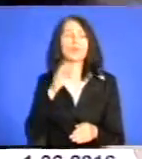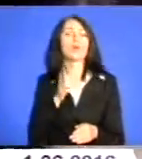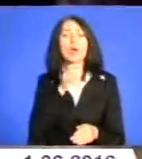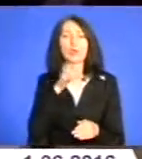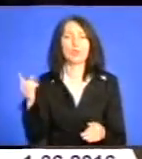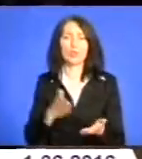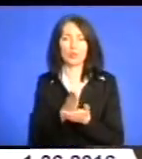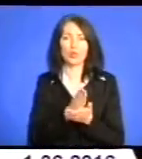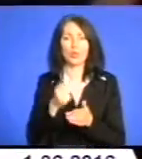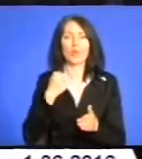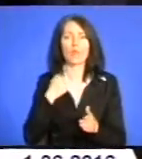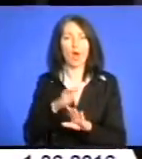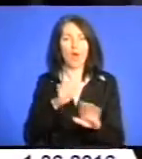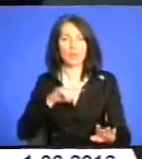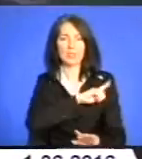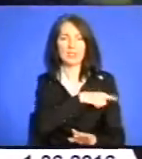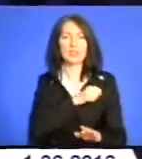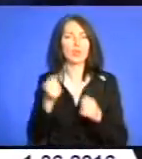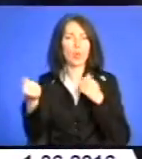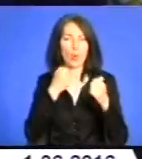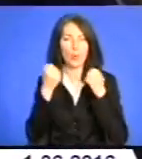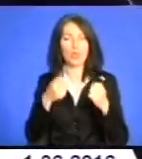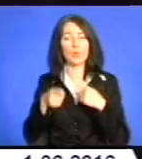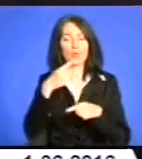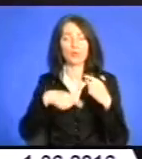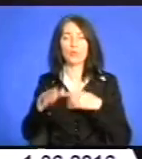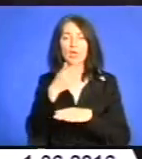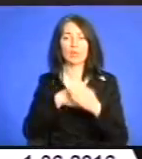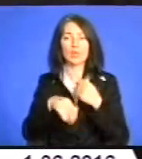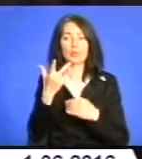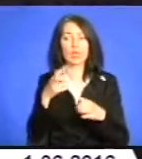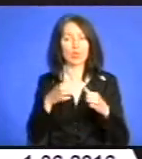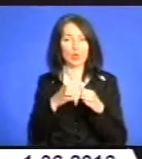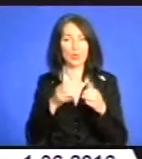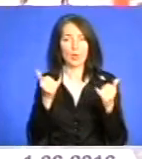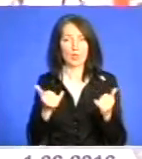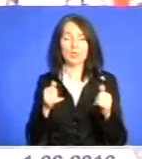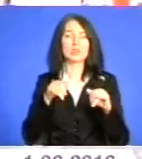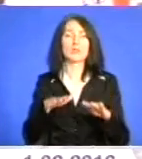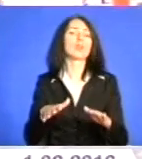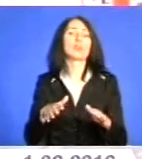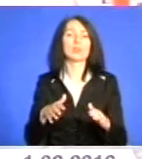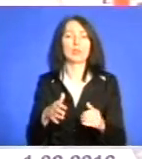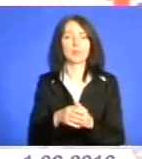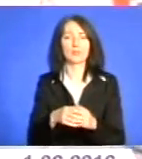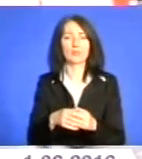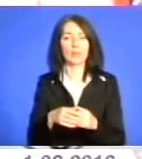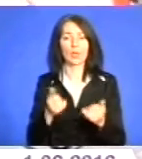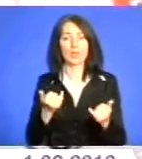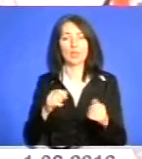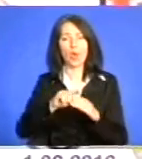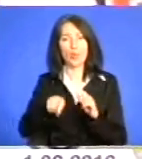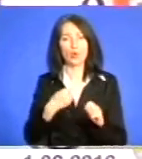повернувся звідти інвалідом третьої групи. Наразі вирішується питання про обрання запобіжного заходу вбивці. На сьогоднішній день порушене кримінальне провадження